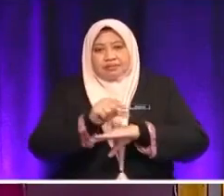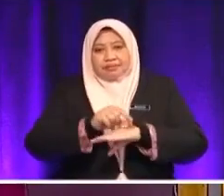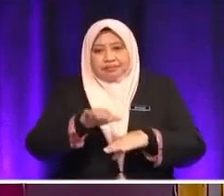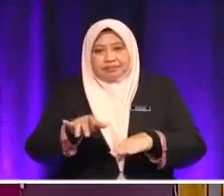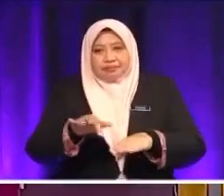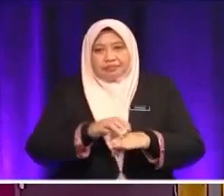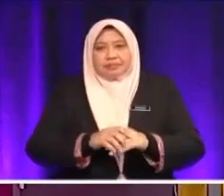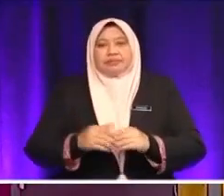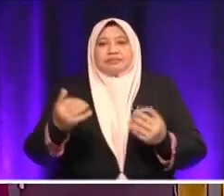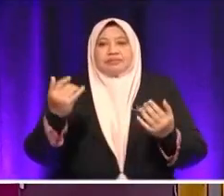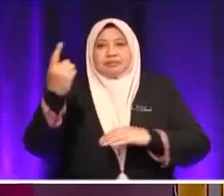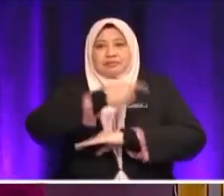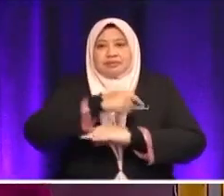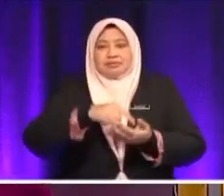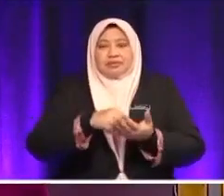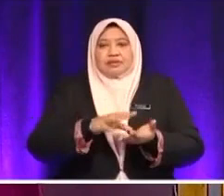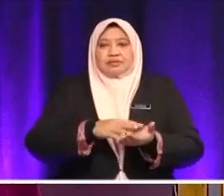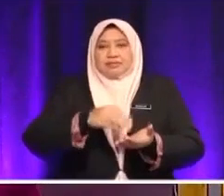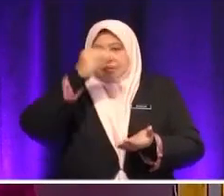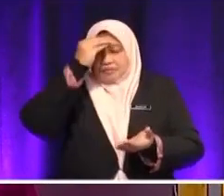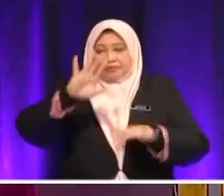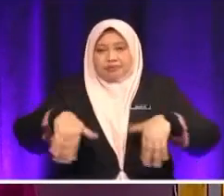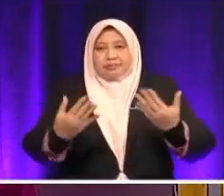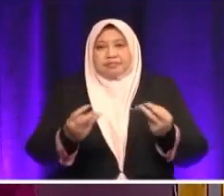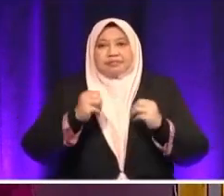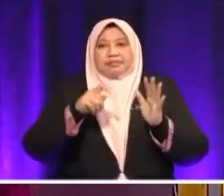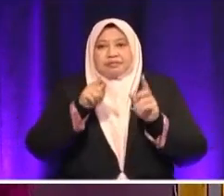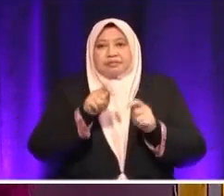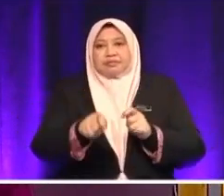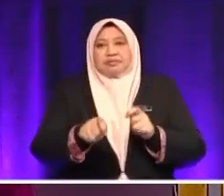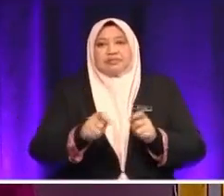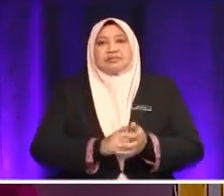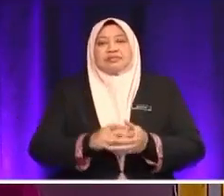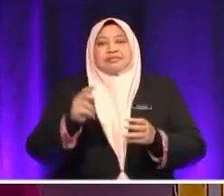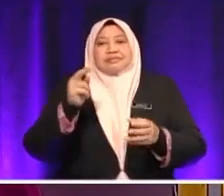So hari ini kita akan belajar bagaimana menentukan nilai